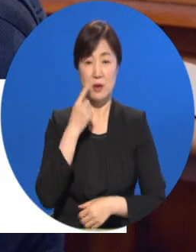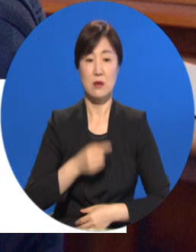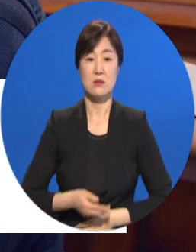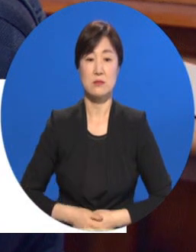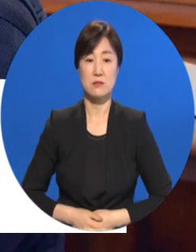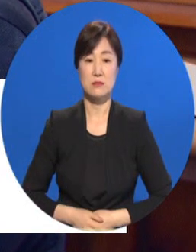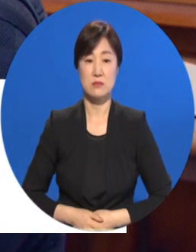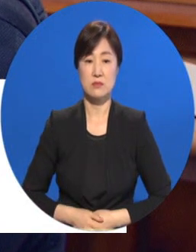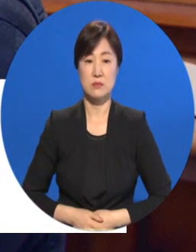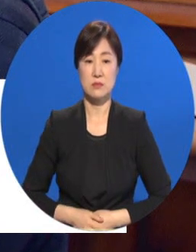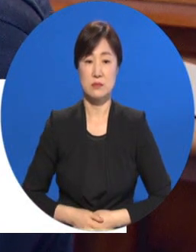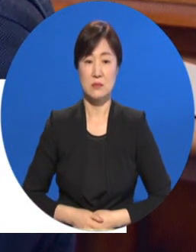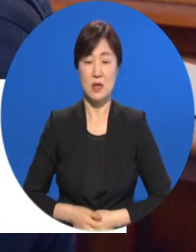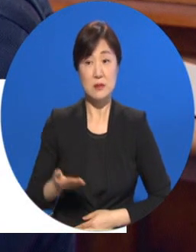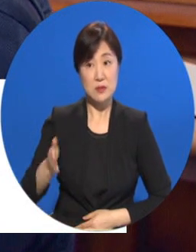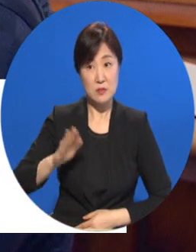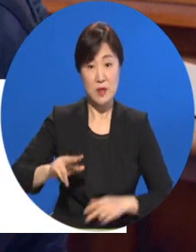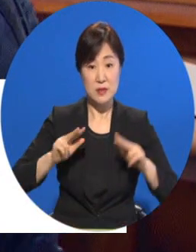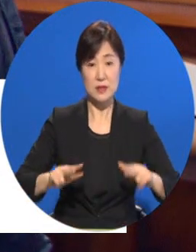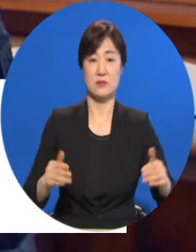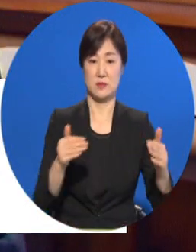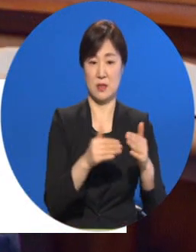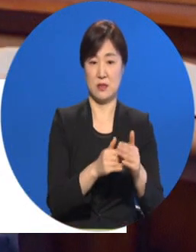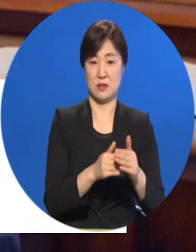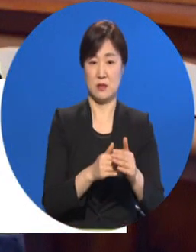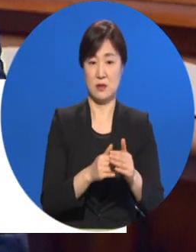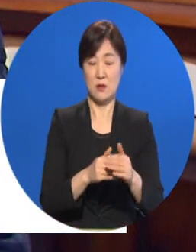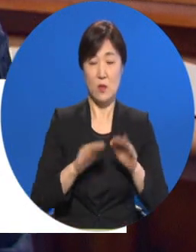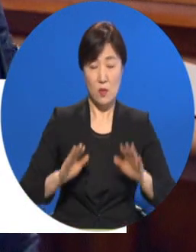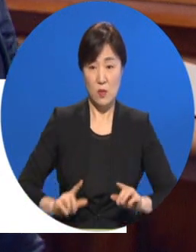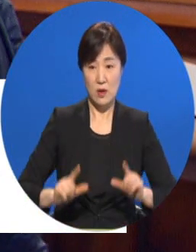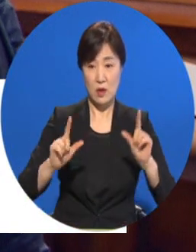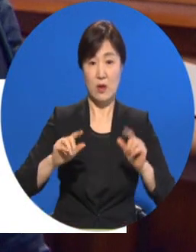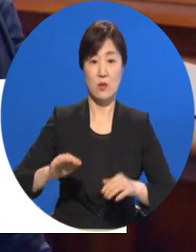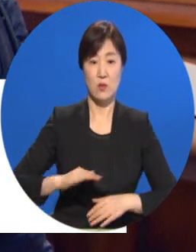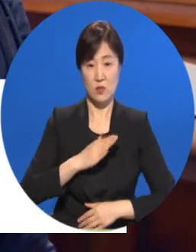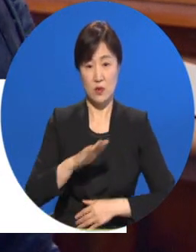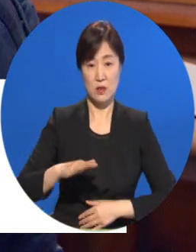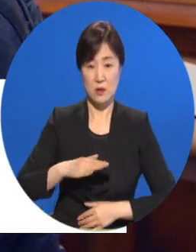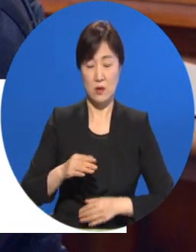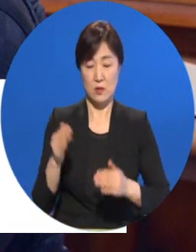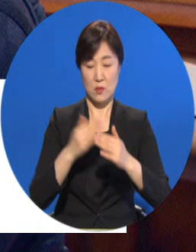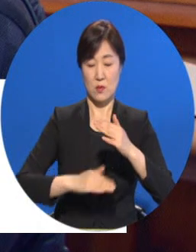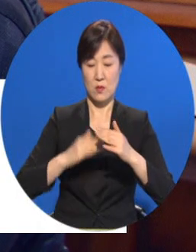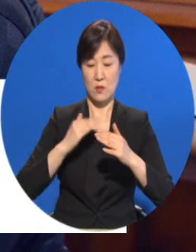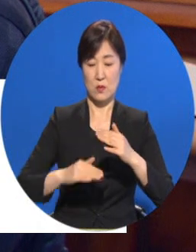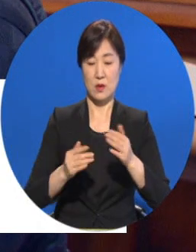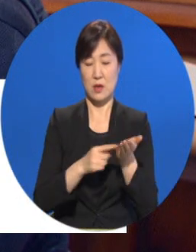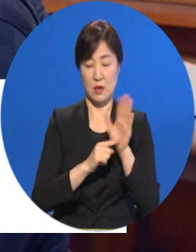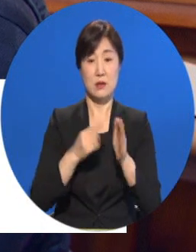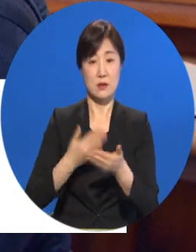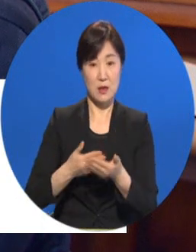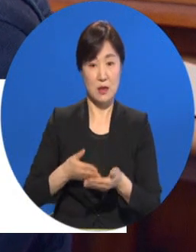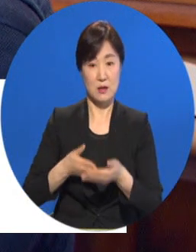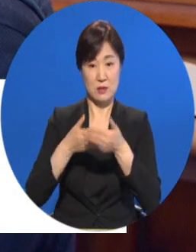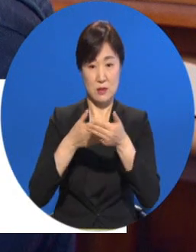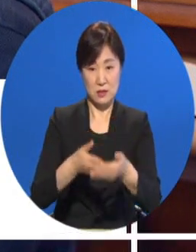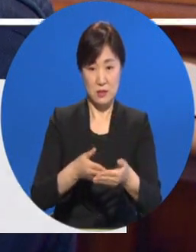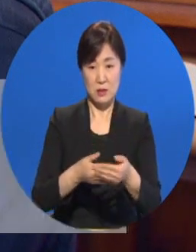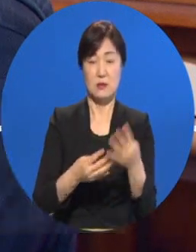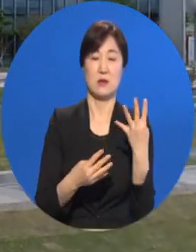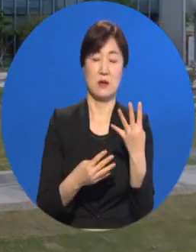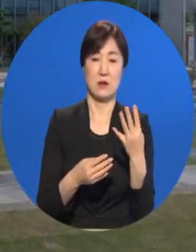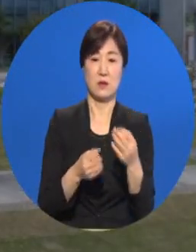봐요. 근데 지금까지 올해만 저희들이 공개 요청을 한 게 네 건입니다. 전부